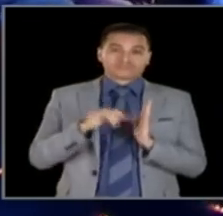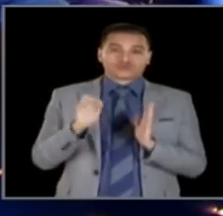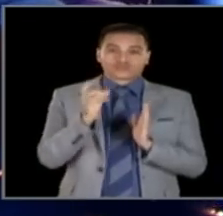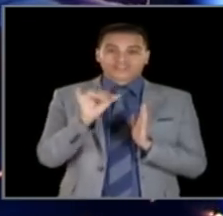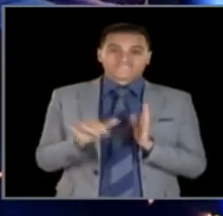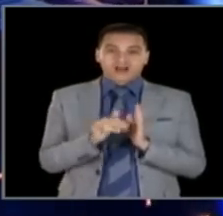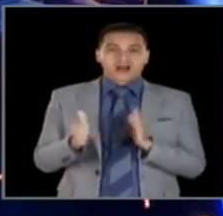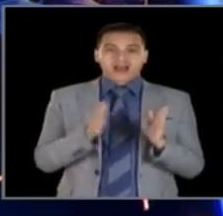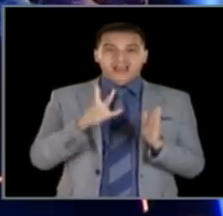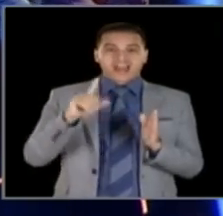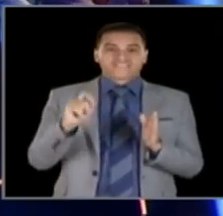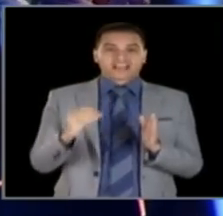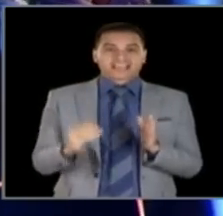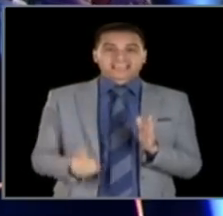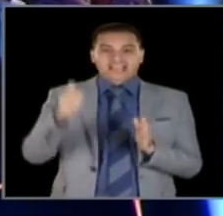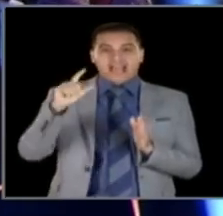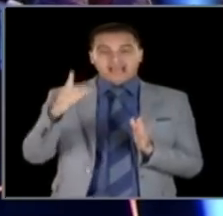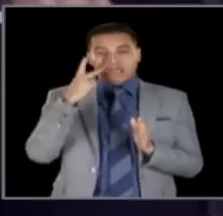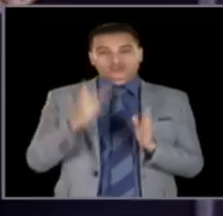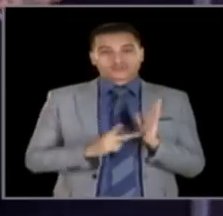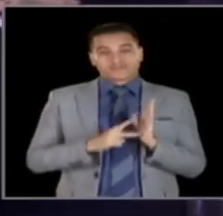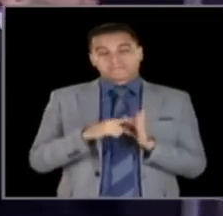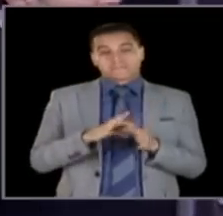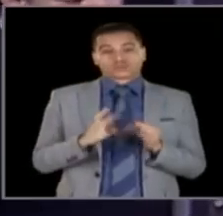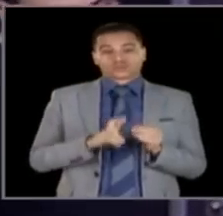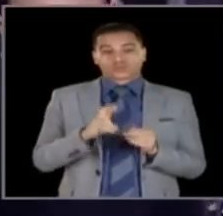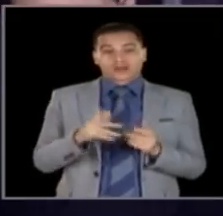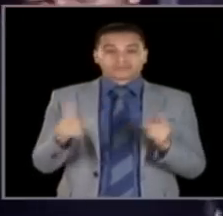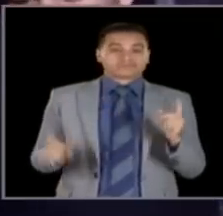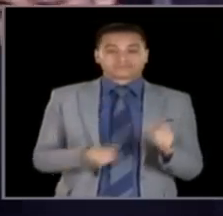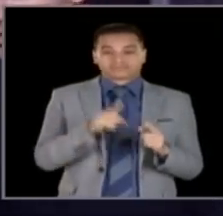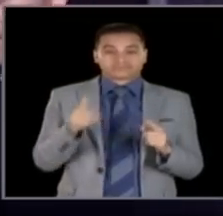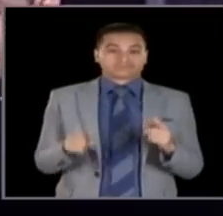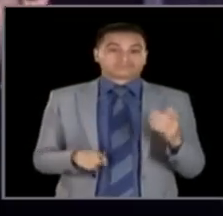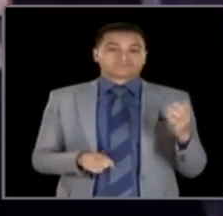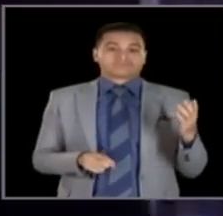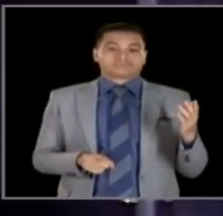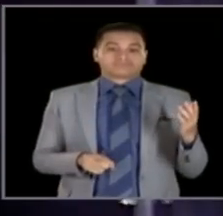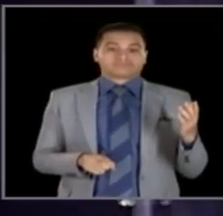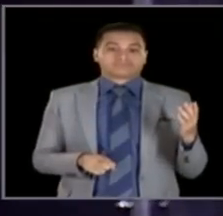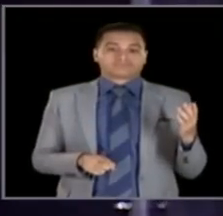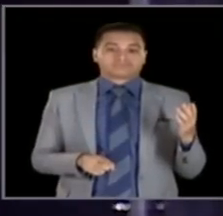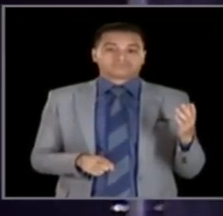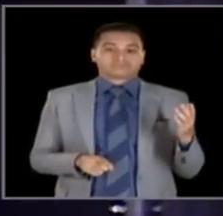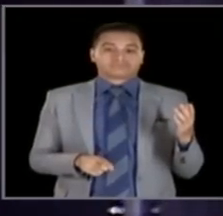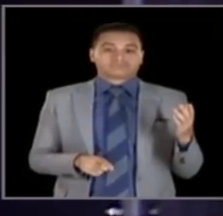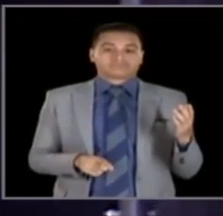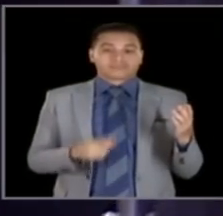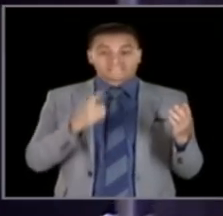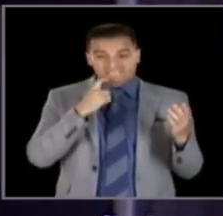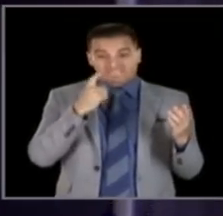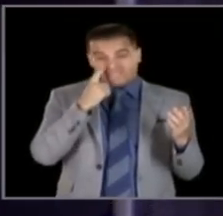الفجال. وهنشوف مصطفى الفجال وموضوع السؤال إيه.